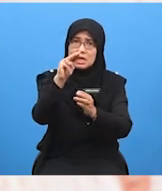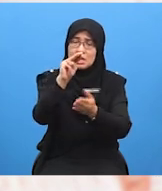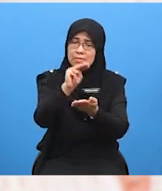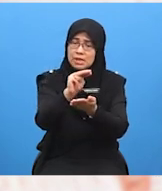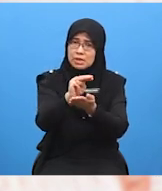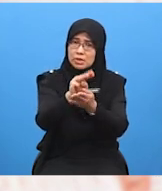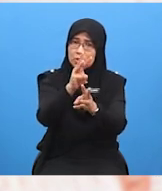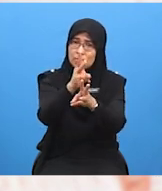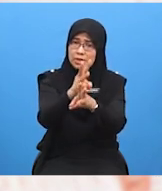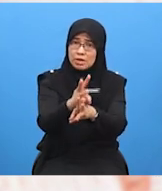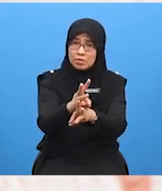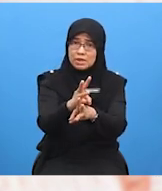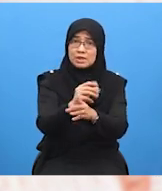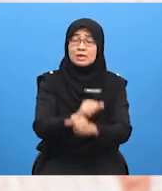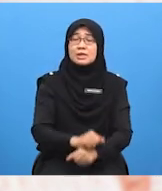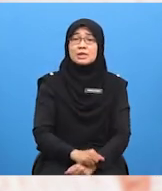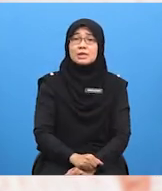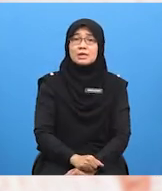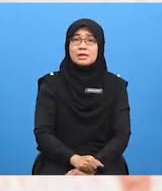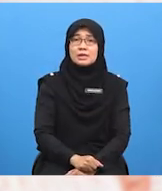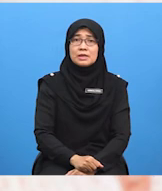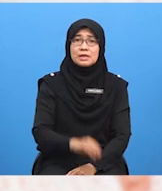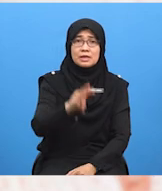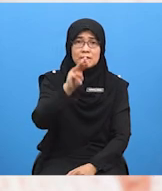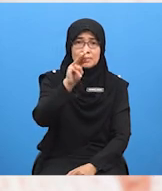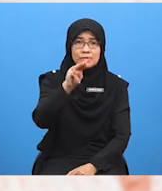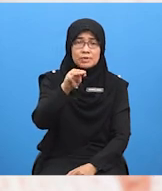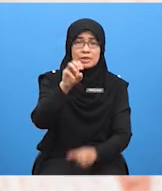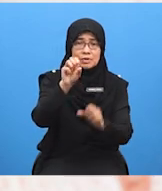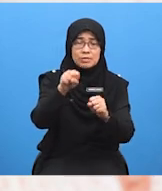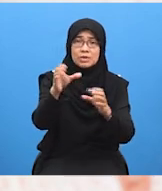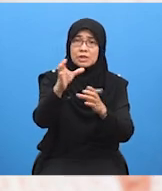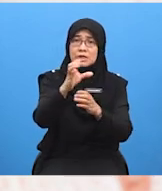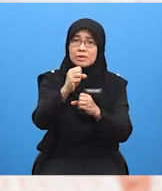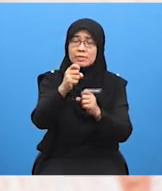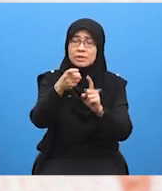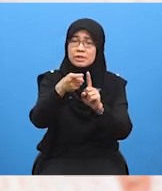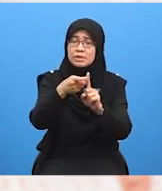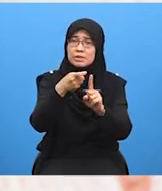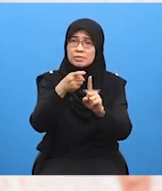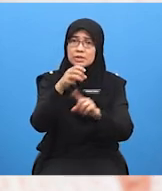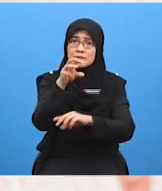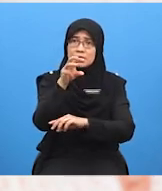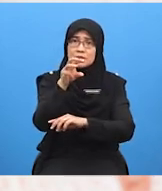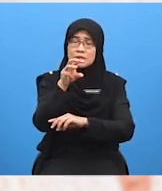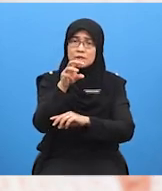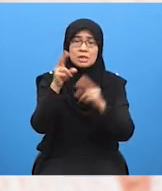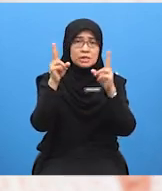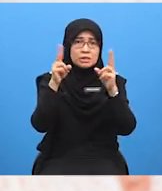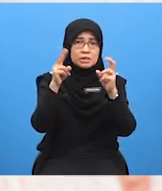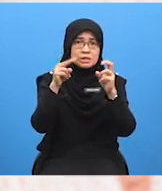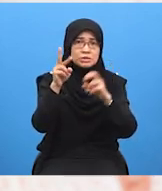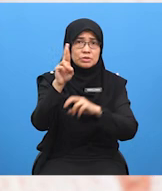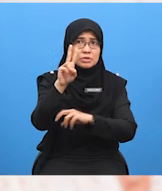Berdasarkan pengaturcaraan yang telah disediakan, murid boleh mendapatkannya di laman sesawang dengan